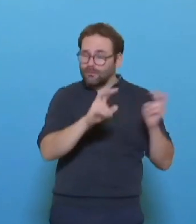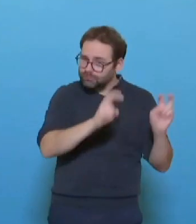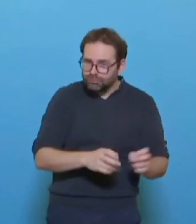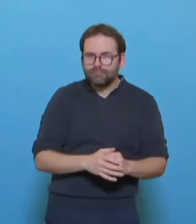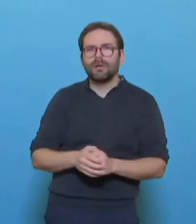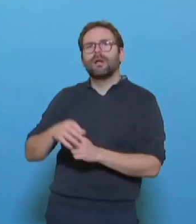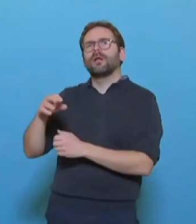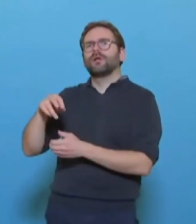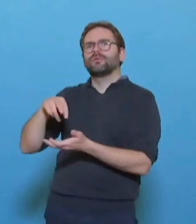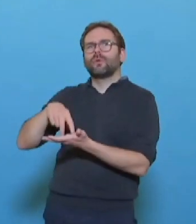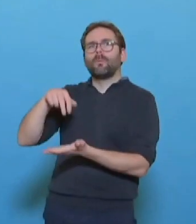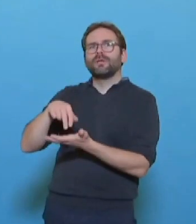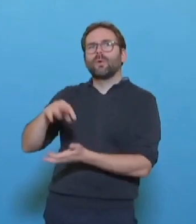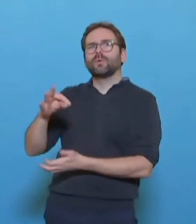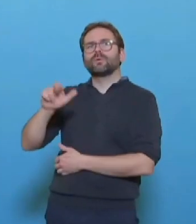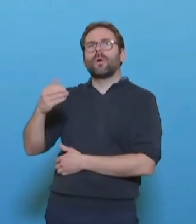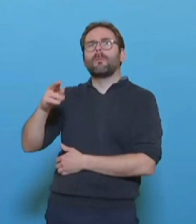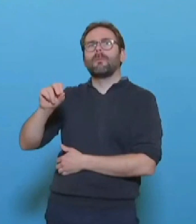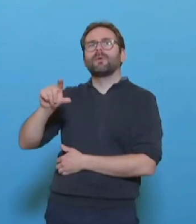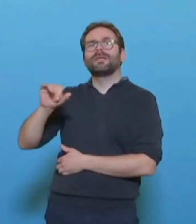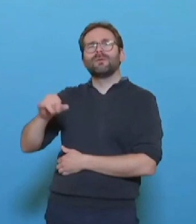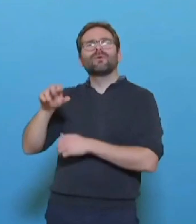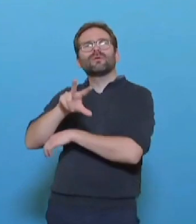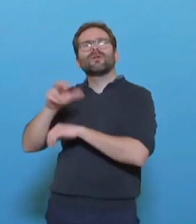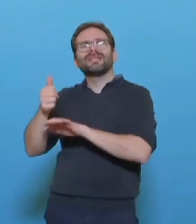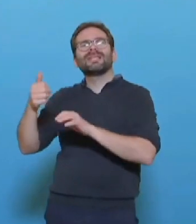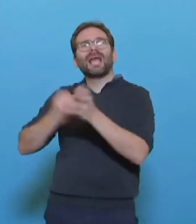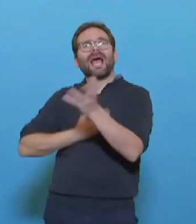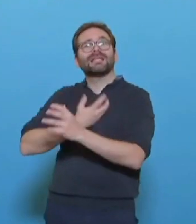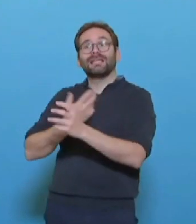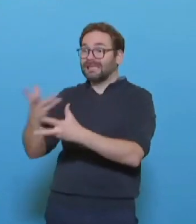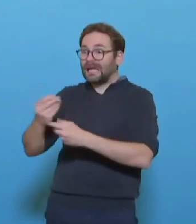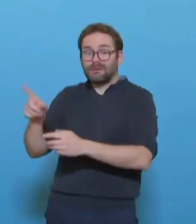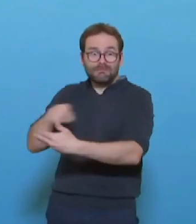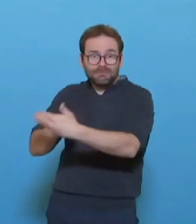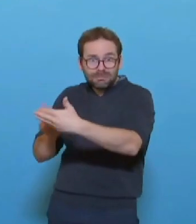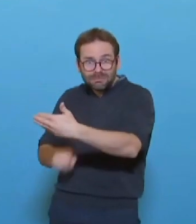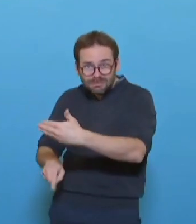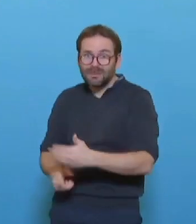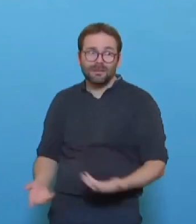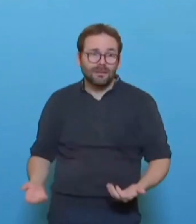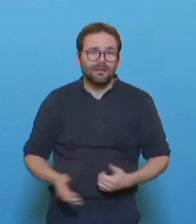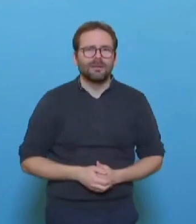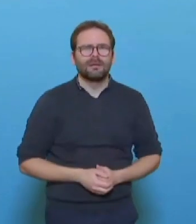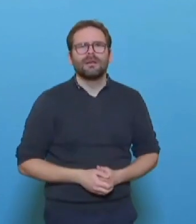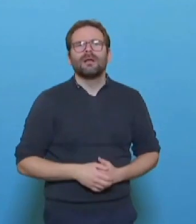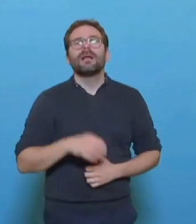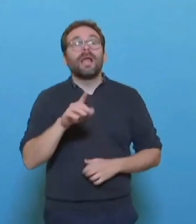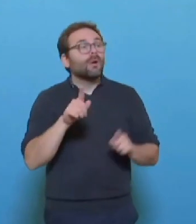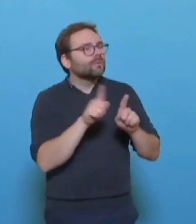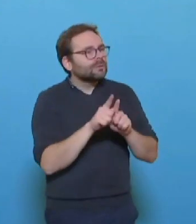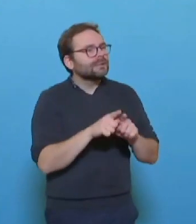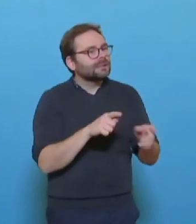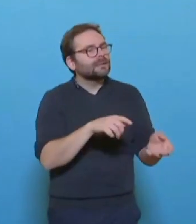36 artistes ou équipes accueillis en moins. Mieux, puisque tous ici, Héroï Nuchet compris, puisque son groupe s'est